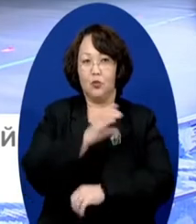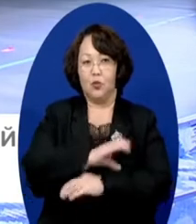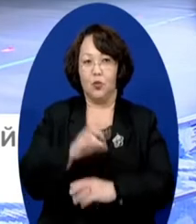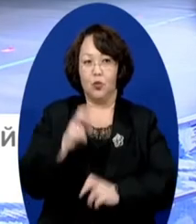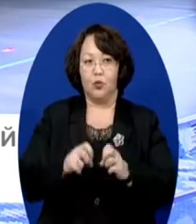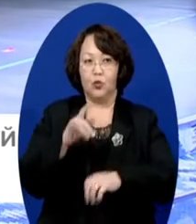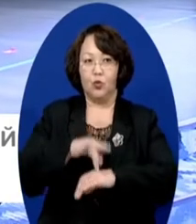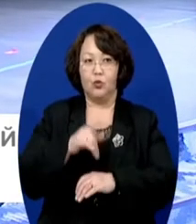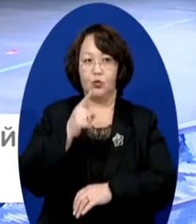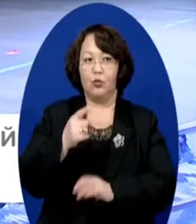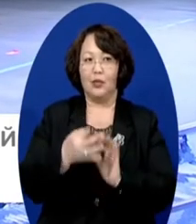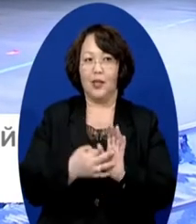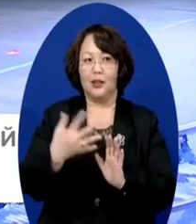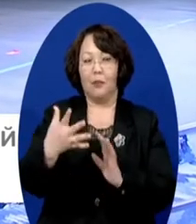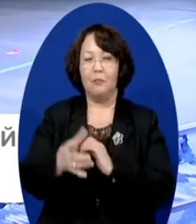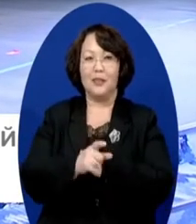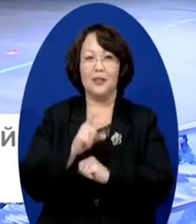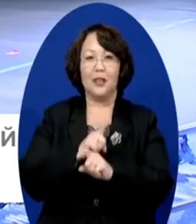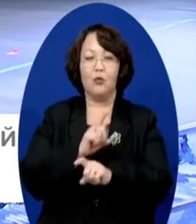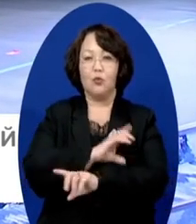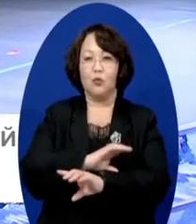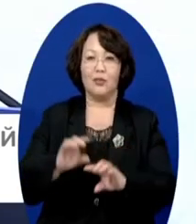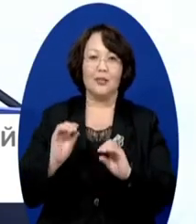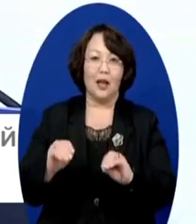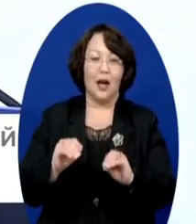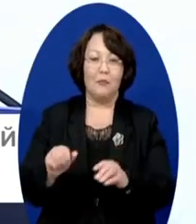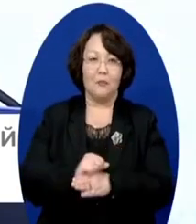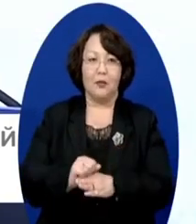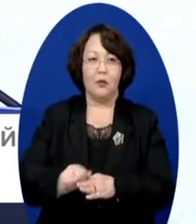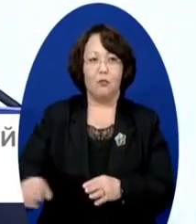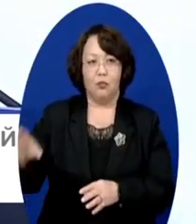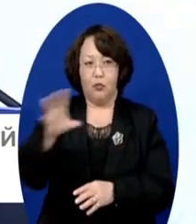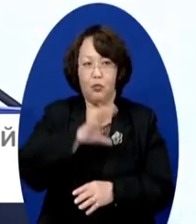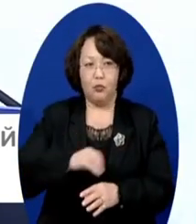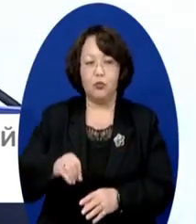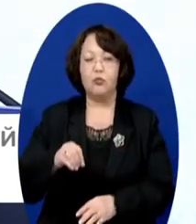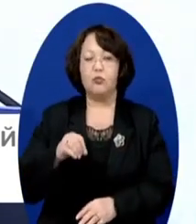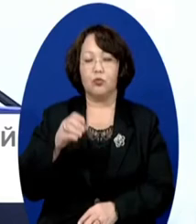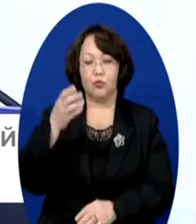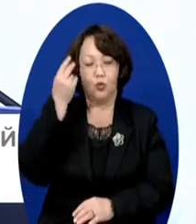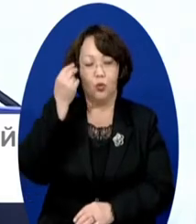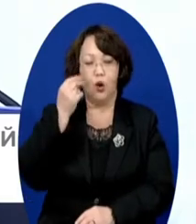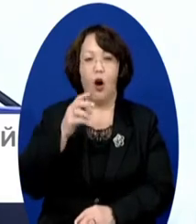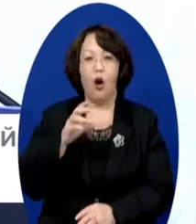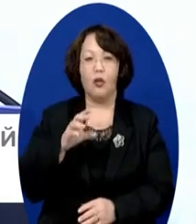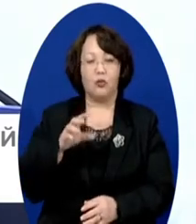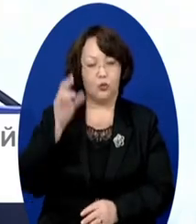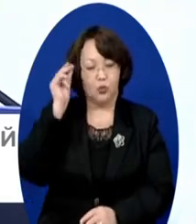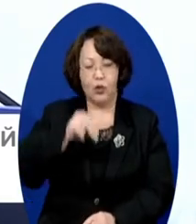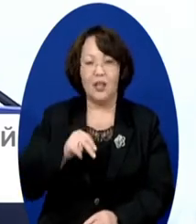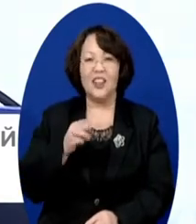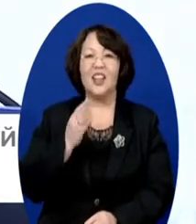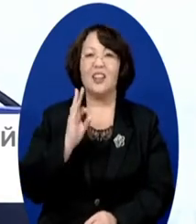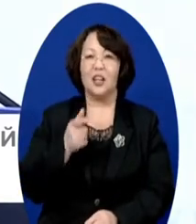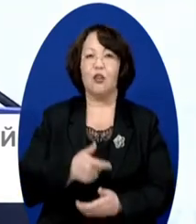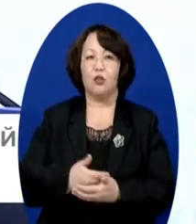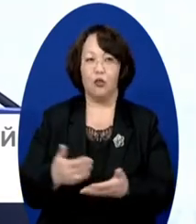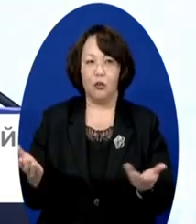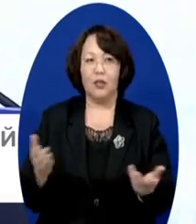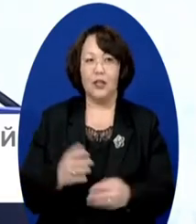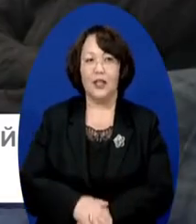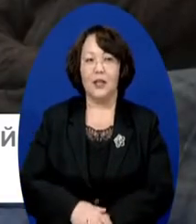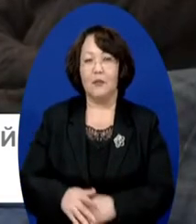үйлдвэрлэлийн төвд 185 мэрэгчлээ бэлтгэж байна. Мөн бүх суралцагчдад тэтгэлэг олгодог. Гэвч зардал болгож